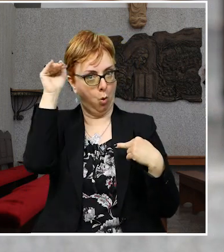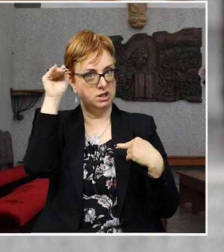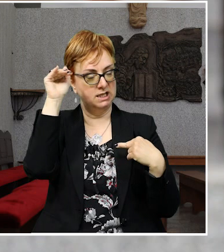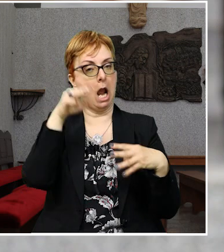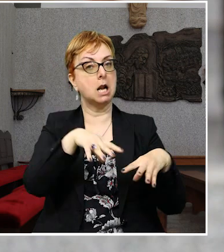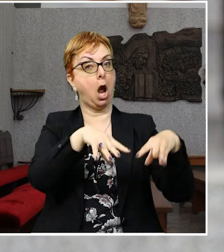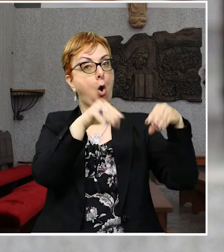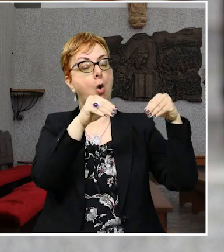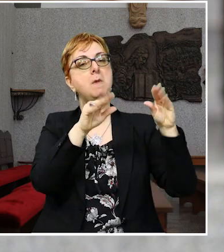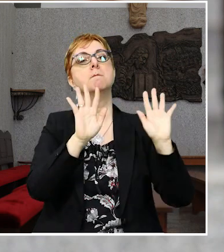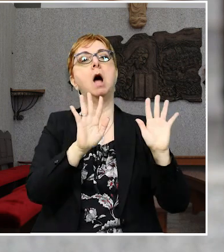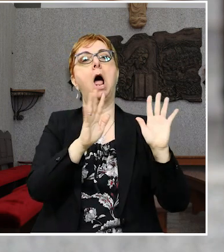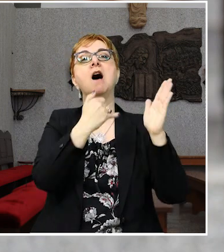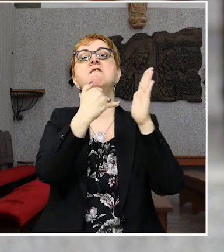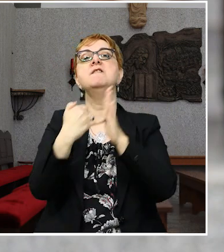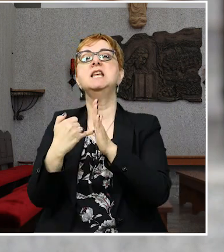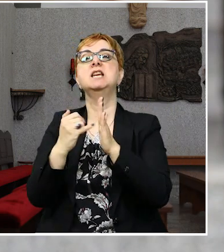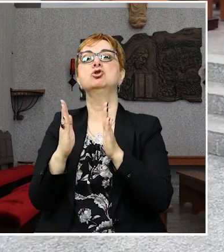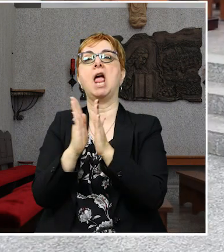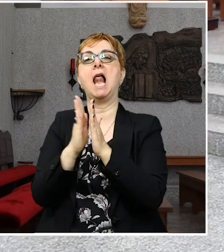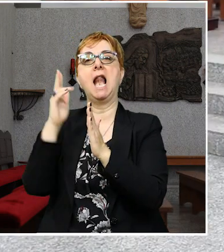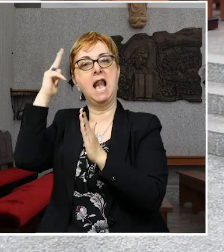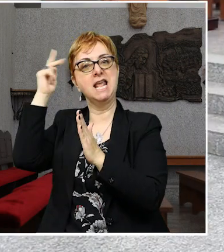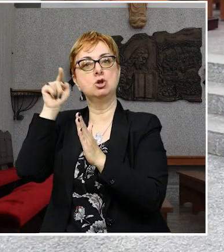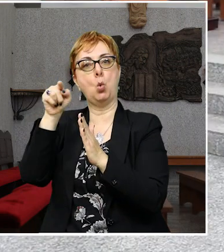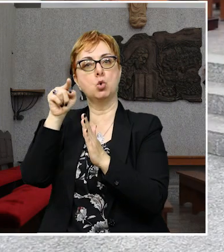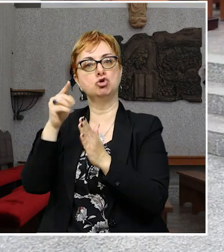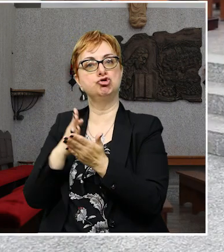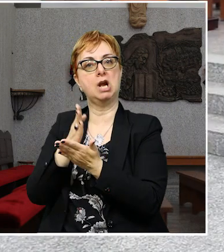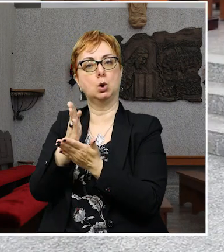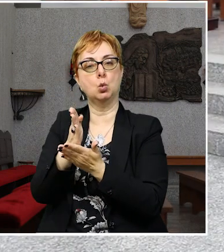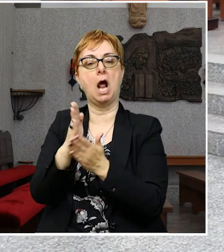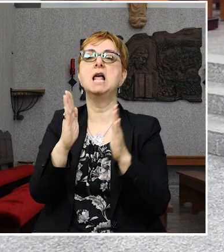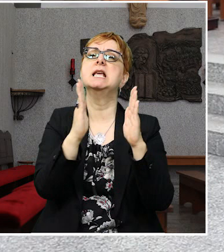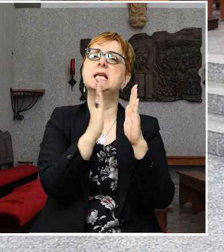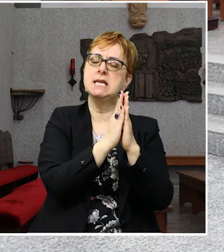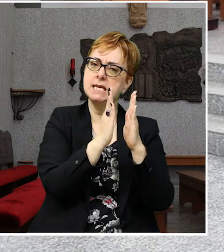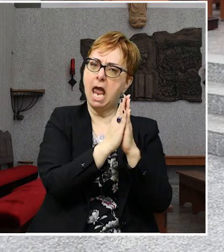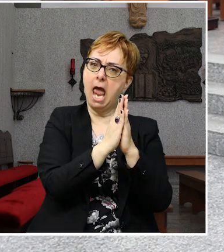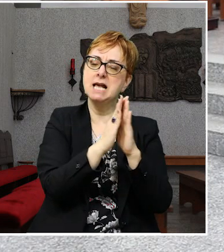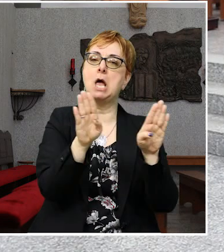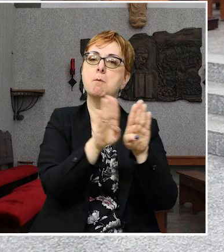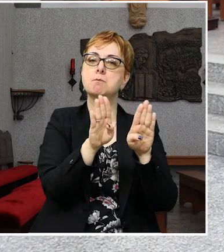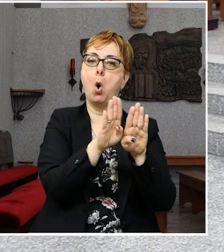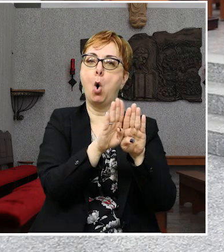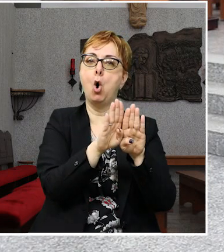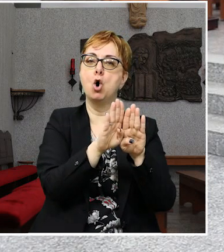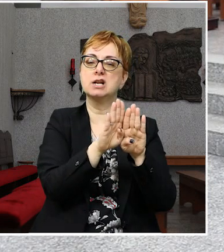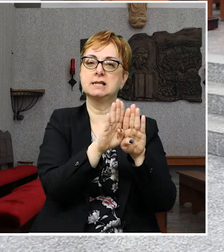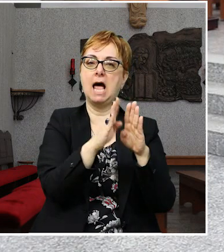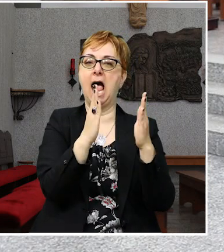e poi trova compimento nella liturgia. Le chiese, la porta di ogni